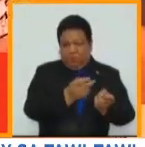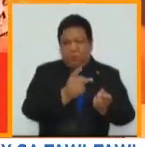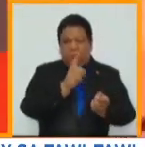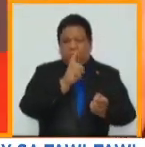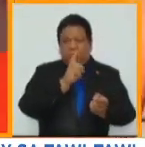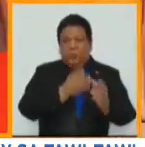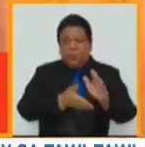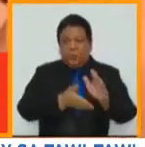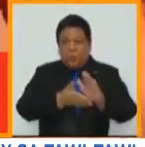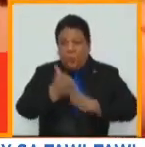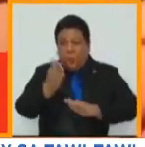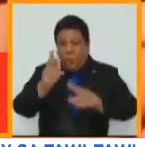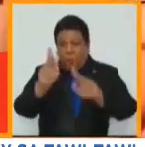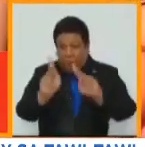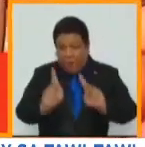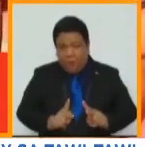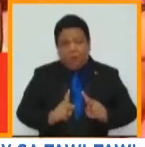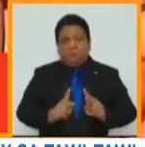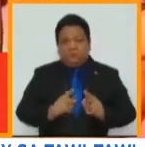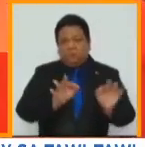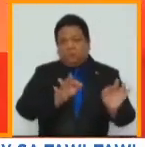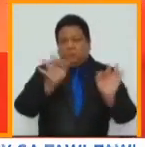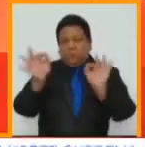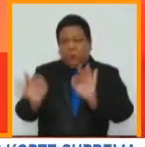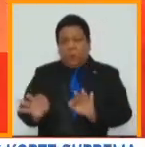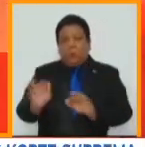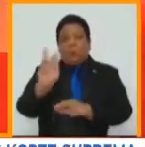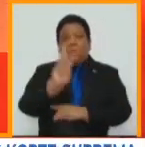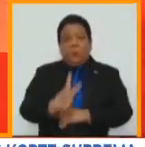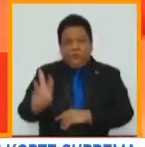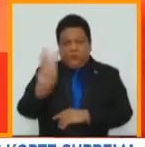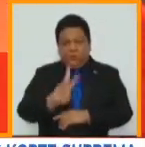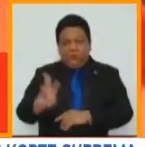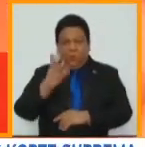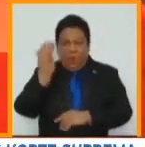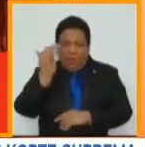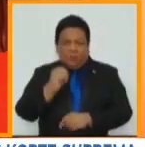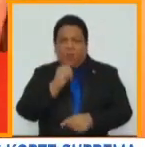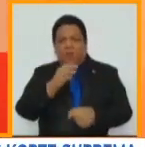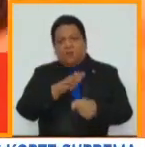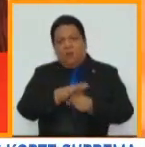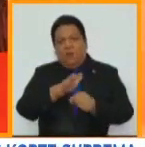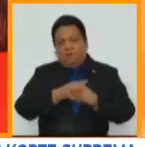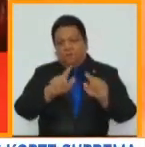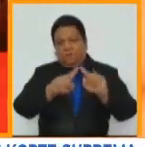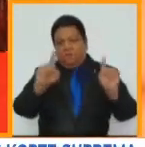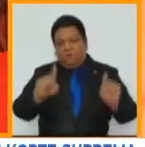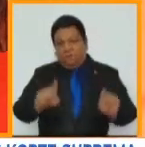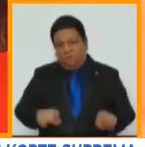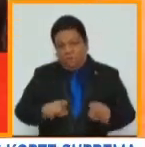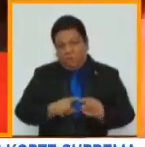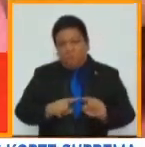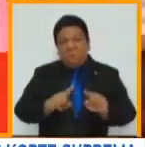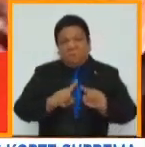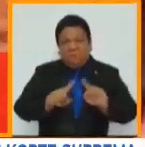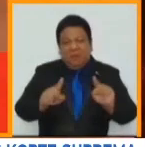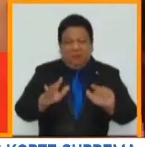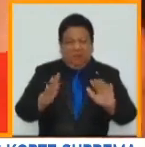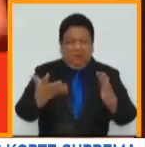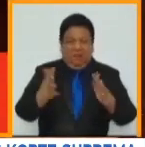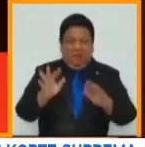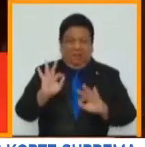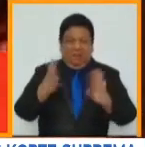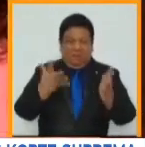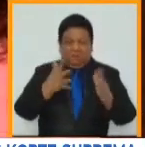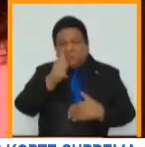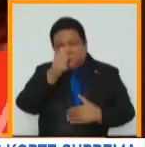Miyerkules dahil kulang pa ang kanilang dokumento. Ang problema, wala na raw silang pera kaya magtitiis na lang sila sa labas ng terminal. Kasi nga